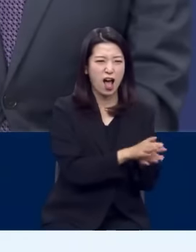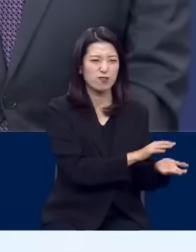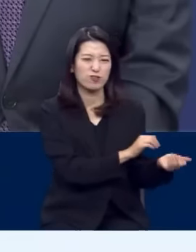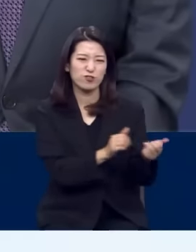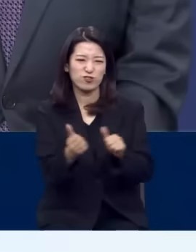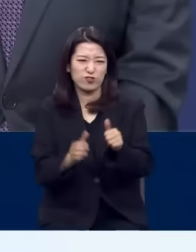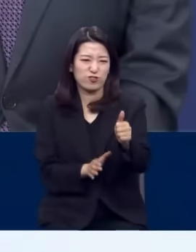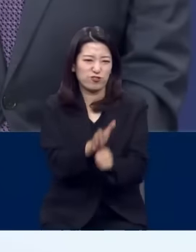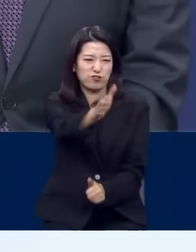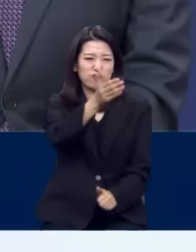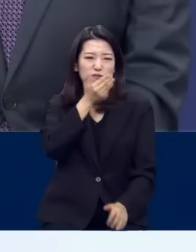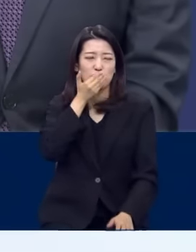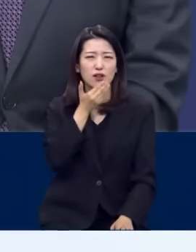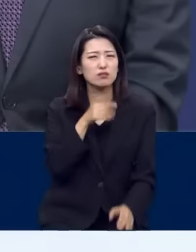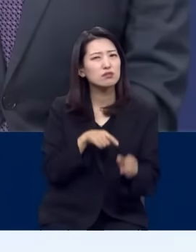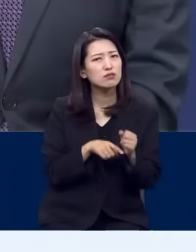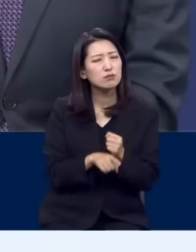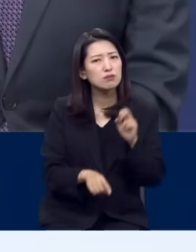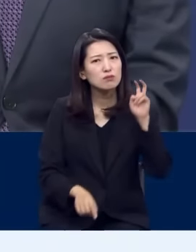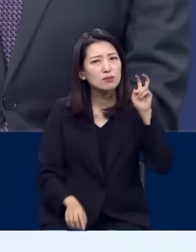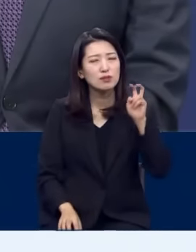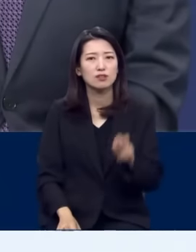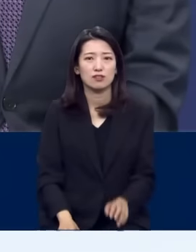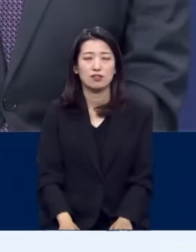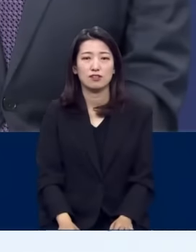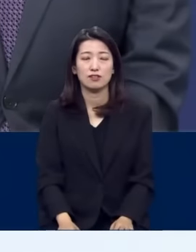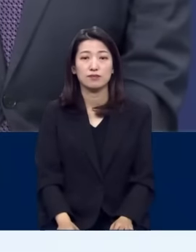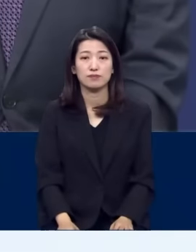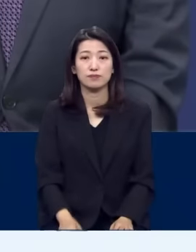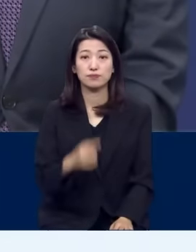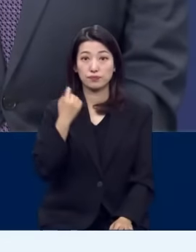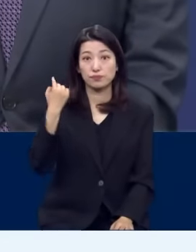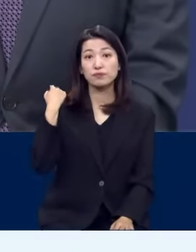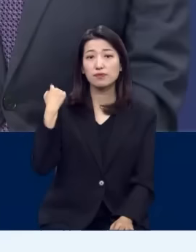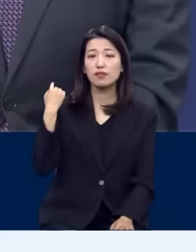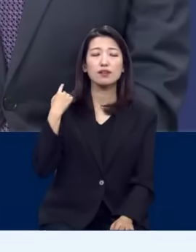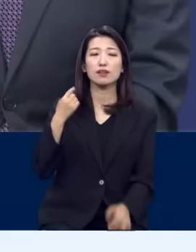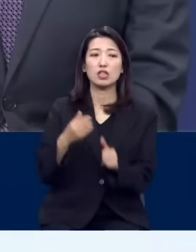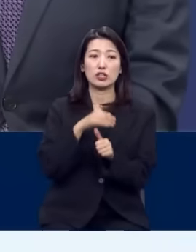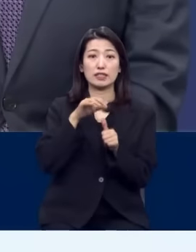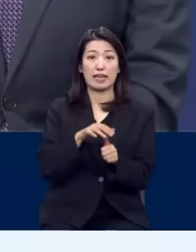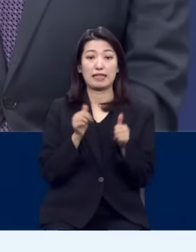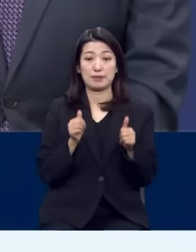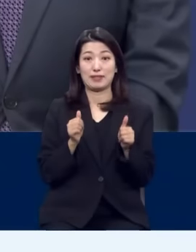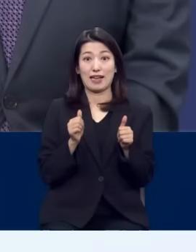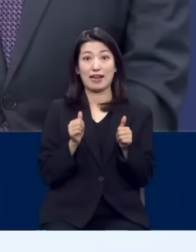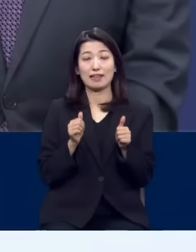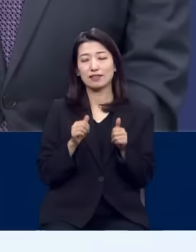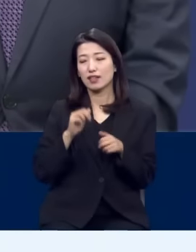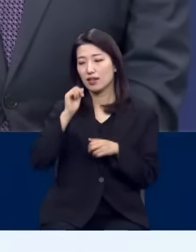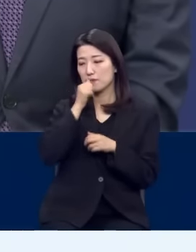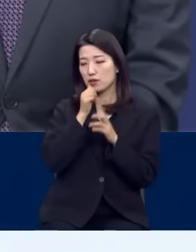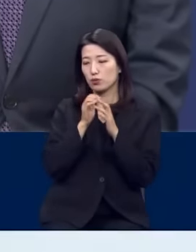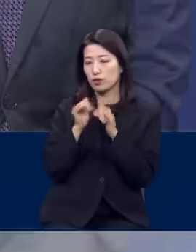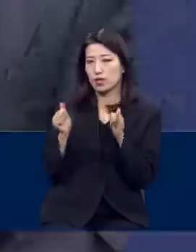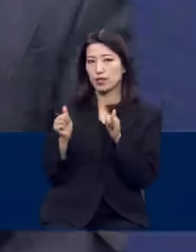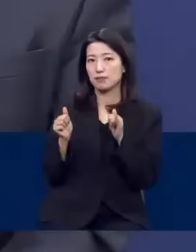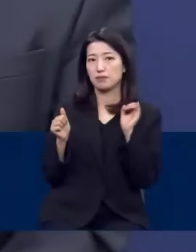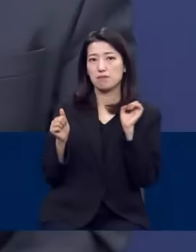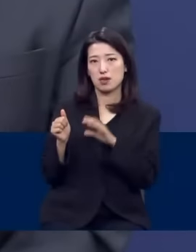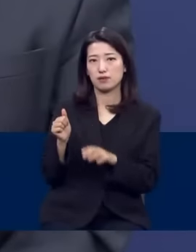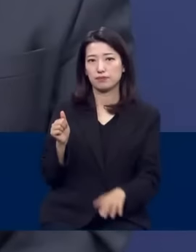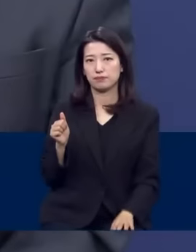들어요 그 명태 씨가 어제 영장 실질 심사하면서 그 변호사한테 그런 얘기 했대요 그